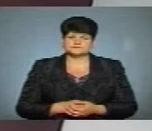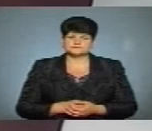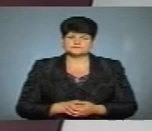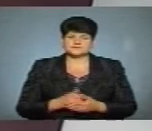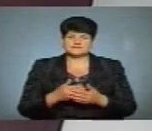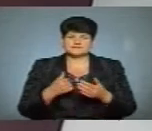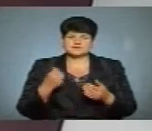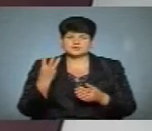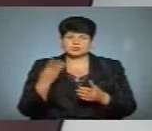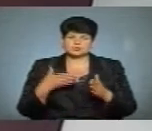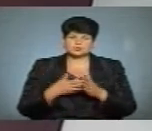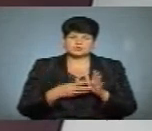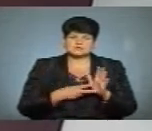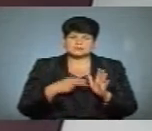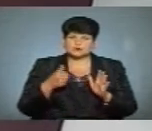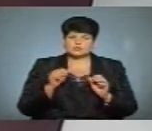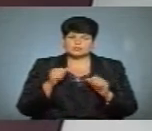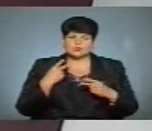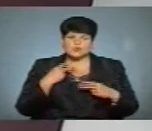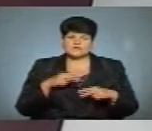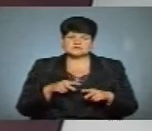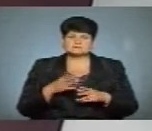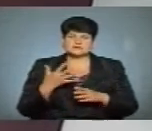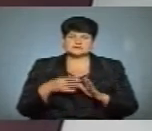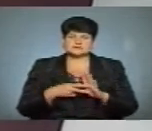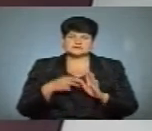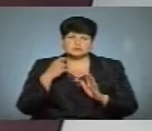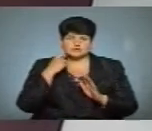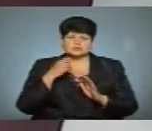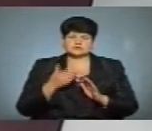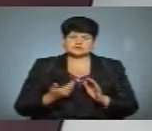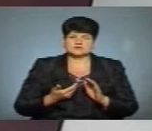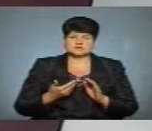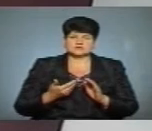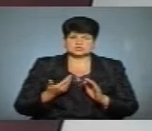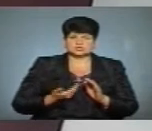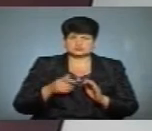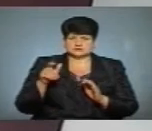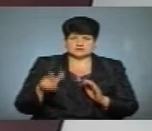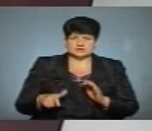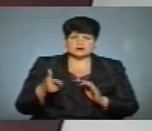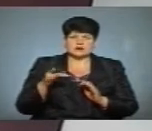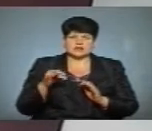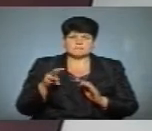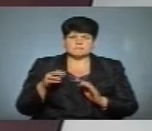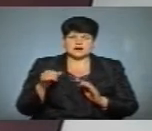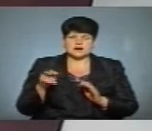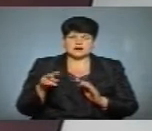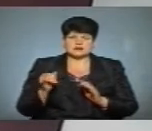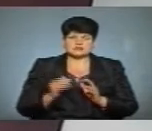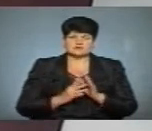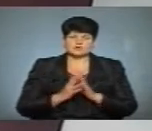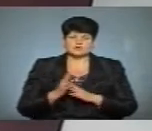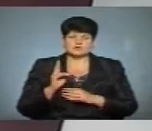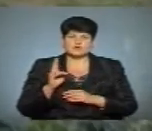Від 3 до 7 років можуть ув'язнити 57-річного жителя селища Гримайлів Гусятинського району, який вирощував коноплі та мак. Про